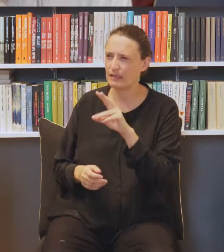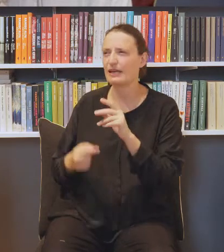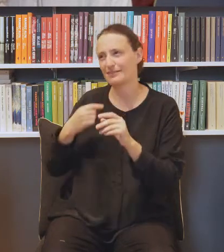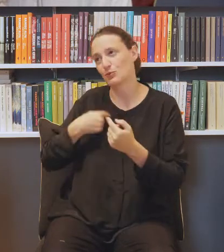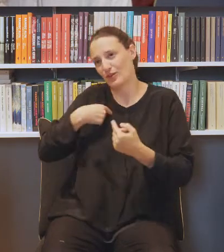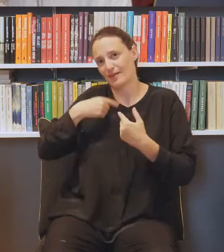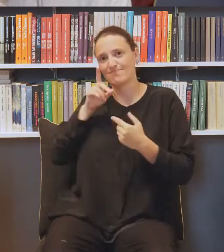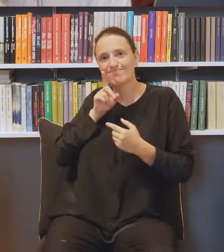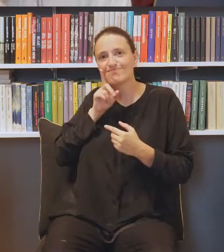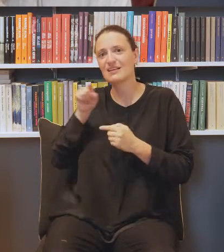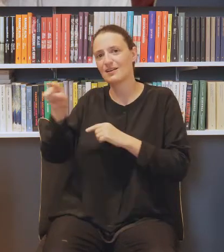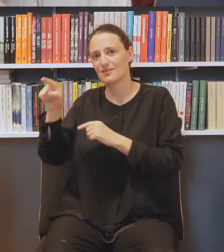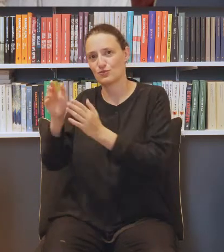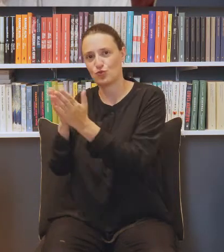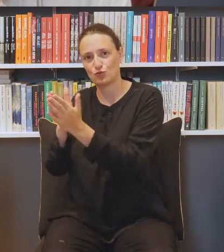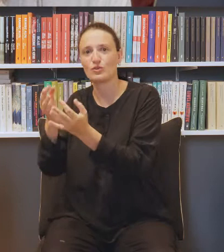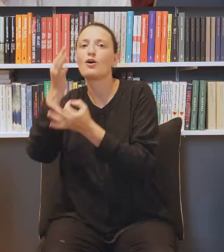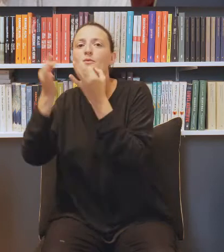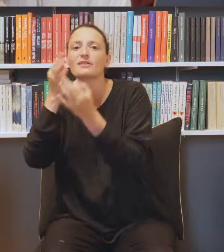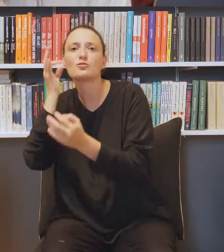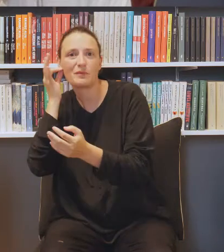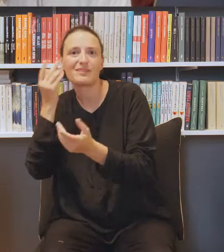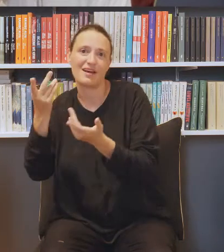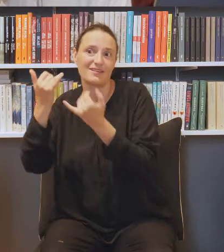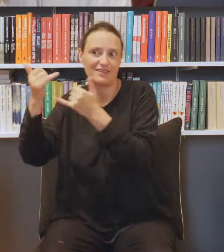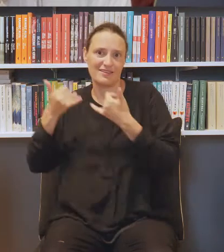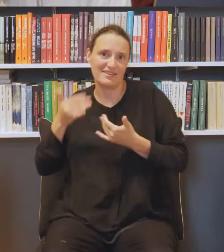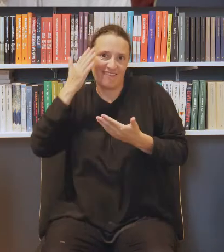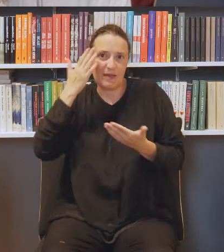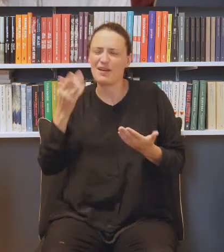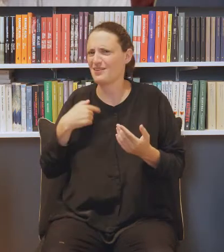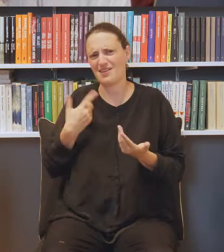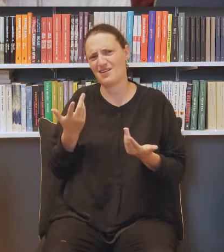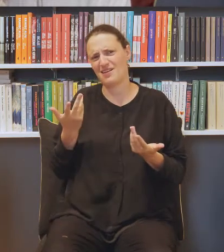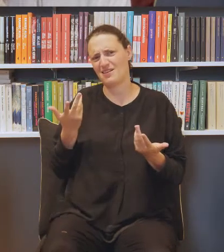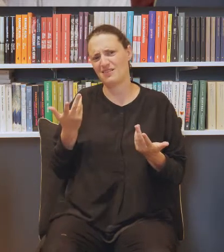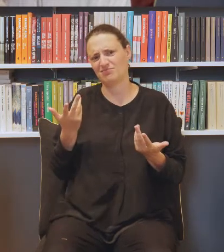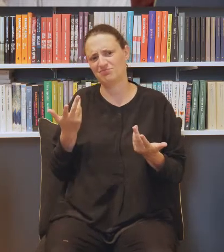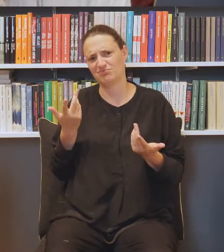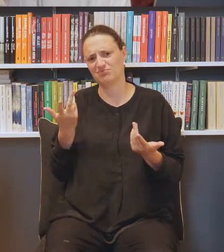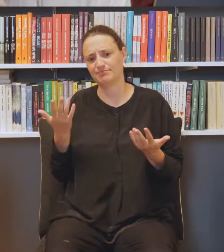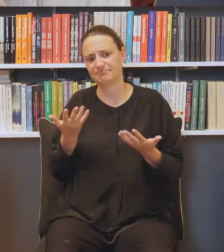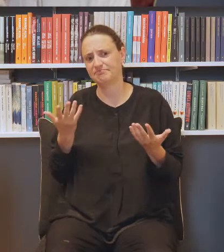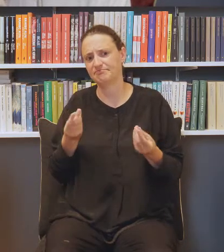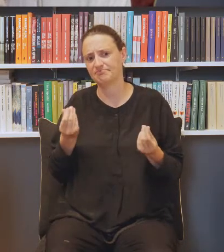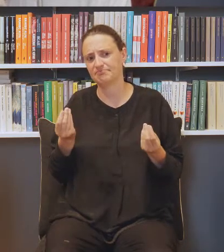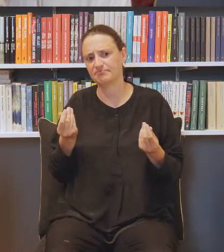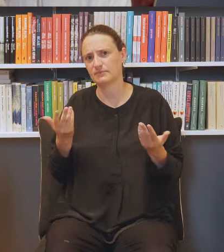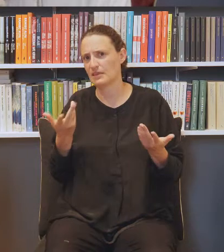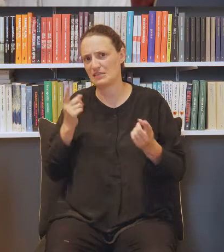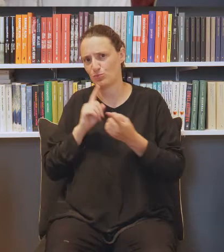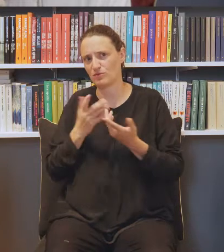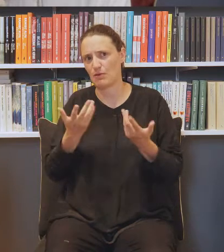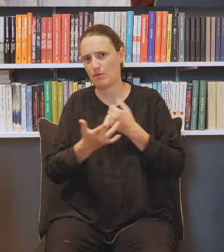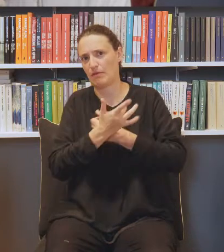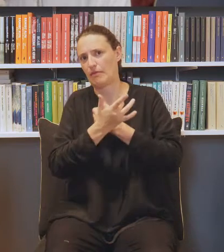ale ja raczej no raczej nie spotkałem się z jakimiś takimi bardzo, bardzo